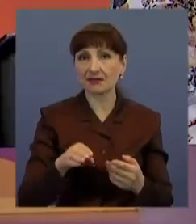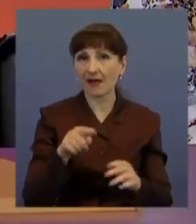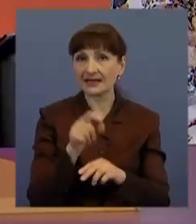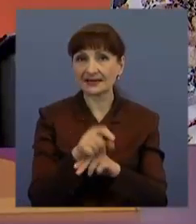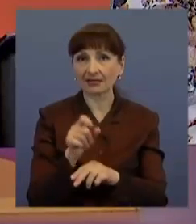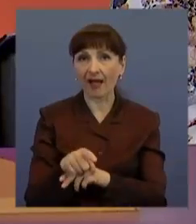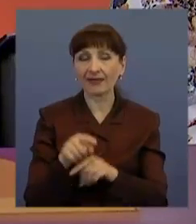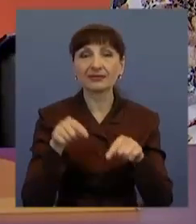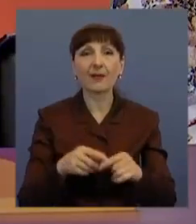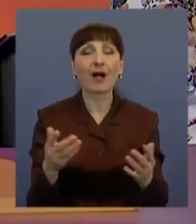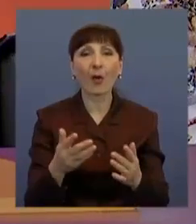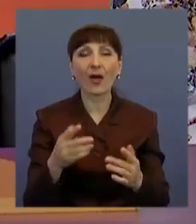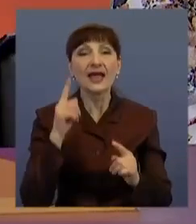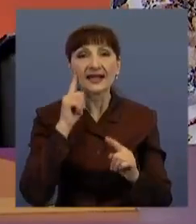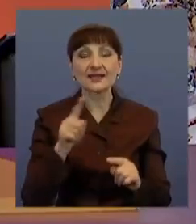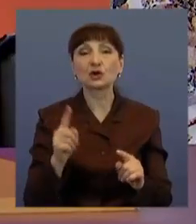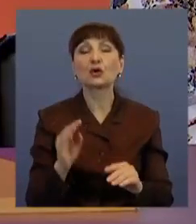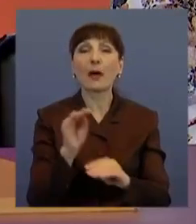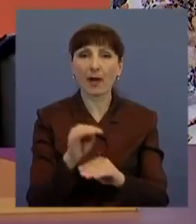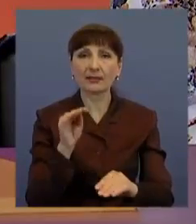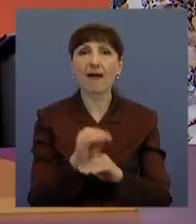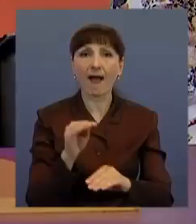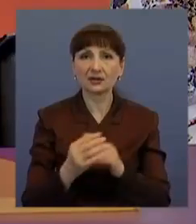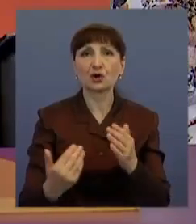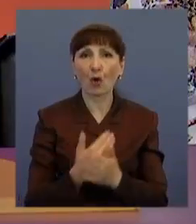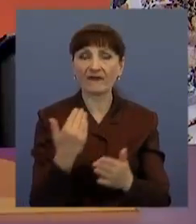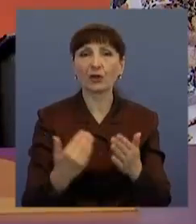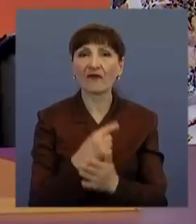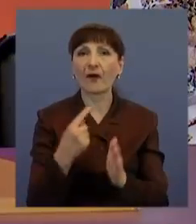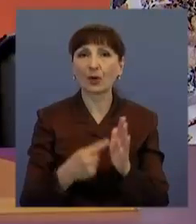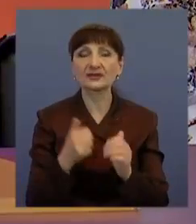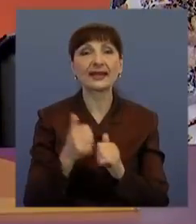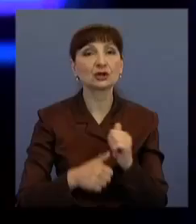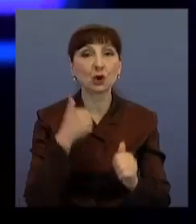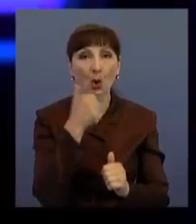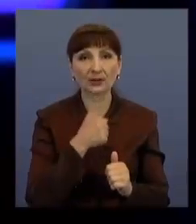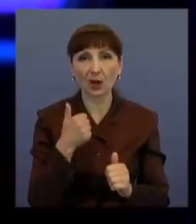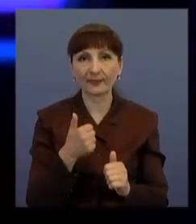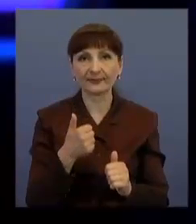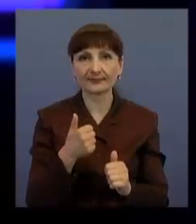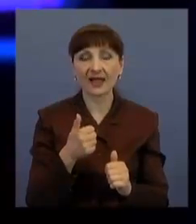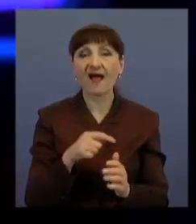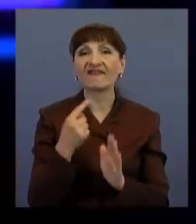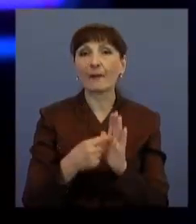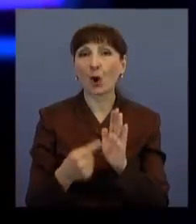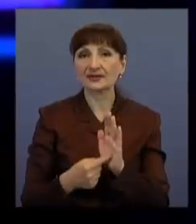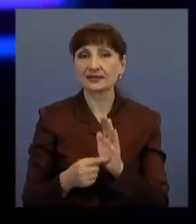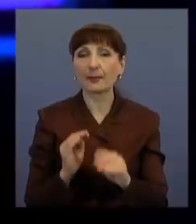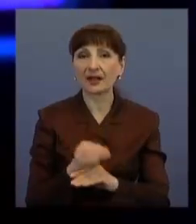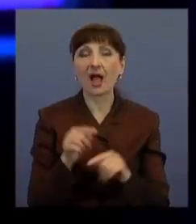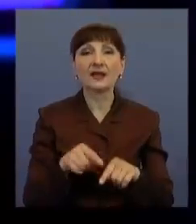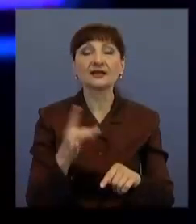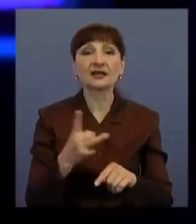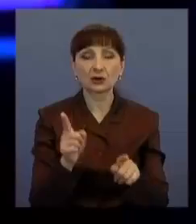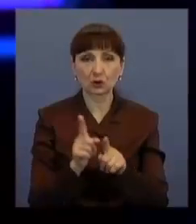расскажите о них. Я знаю, что база пополняется, в общем-то, ежегодно, база вопросов, да, и на этот раз пополнилась